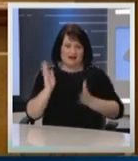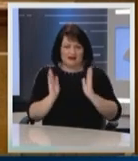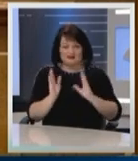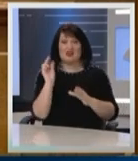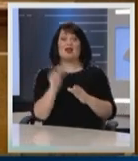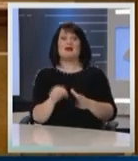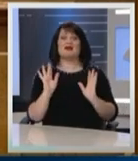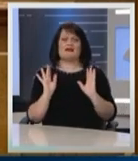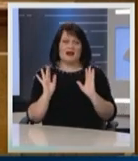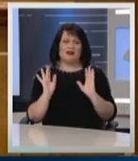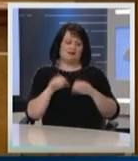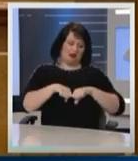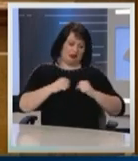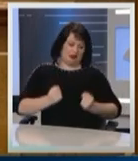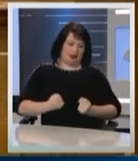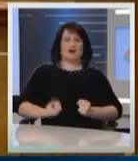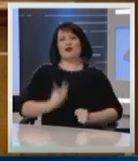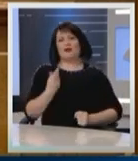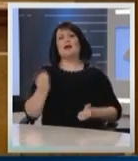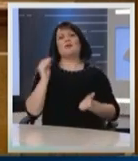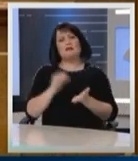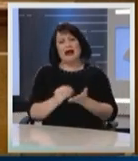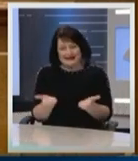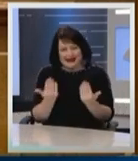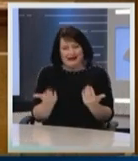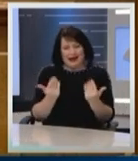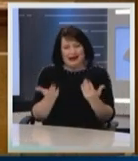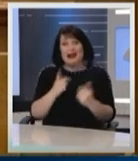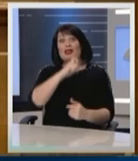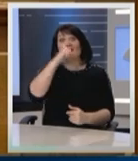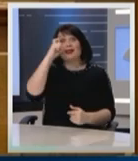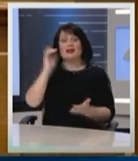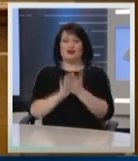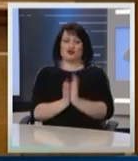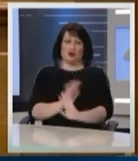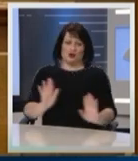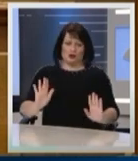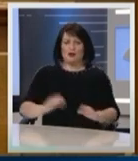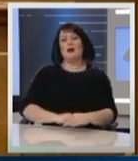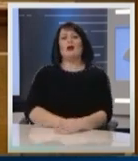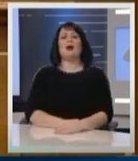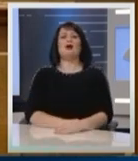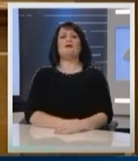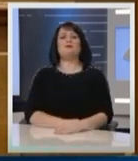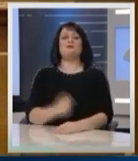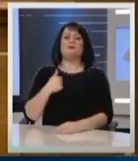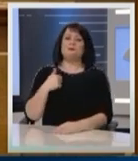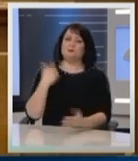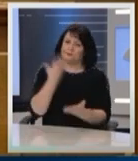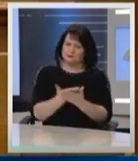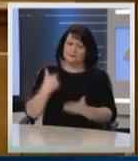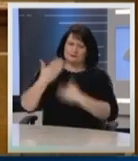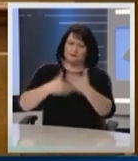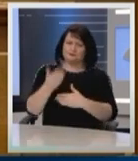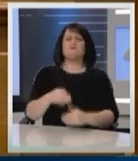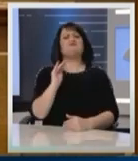κατά κάποιο τρόπο τον απογοήτευσες, είναι δύσκολο να τον ξαναπάρεις. Έχω ζητήσει εδώ και πάρα πολλά